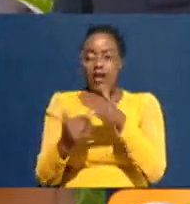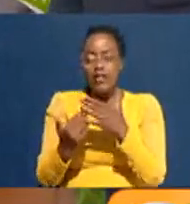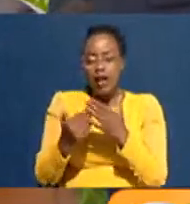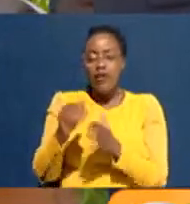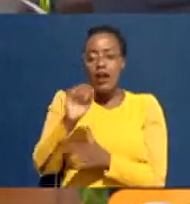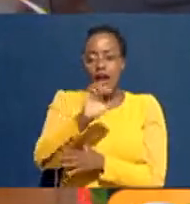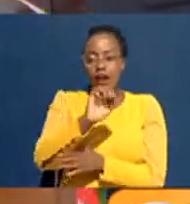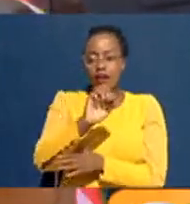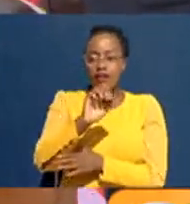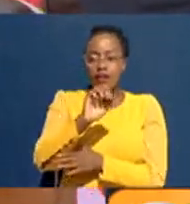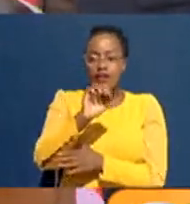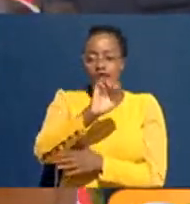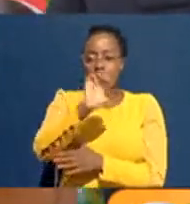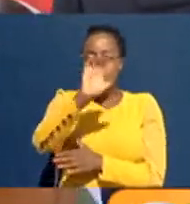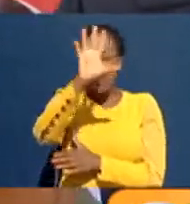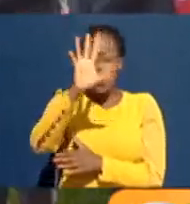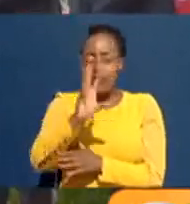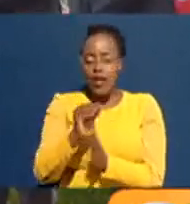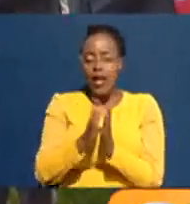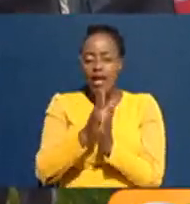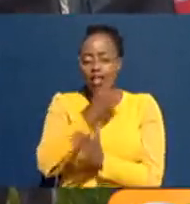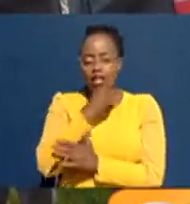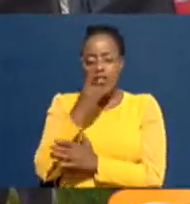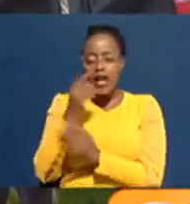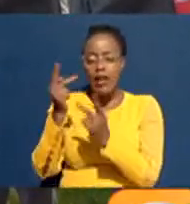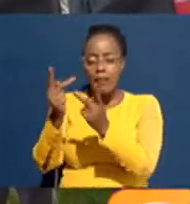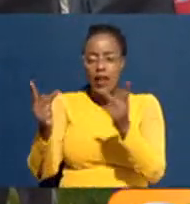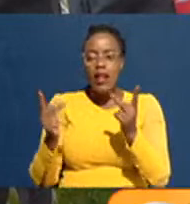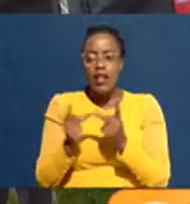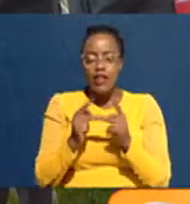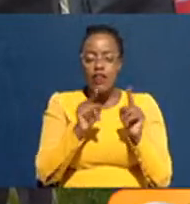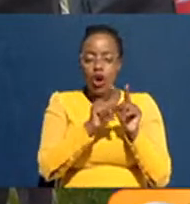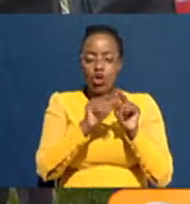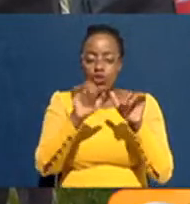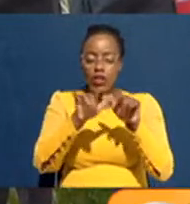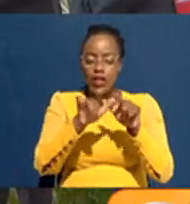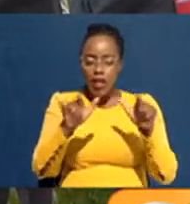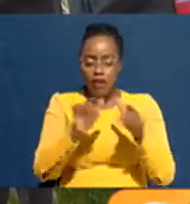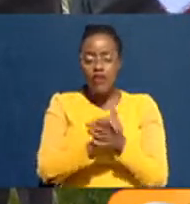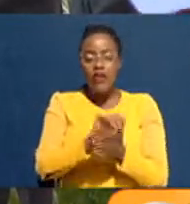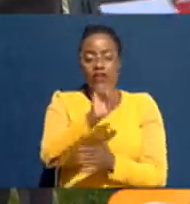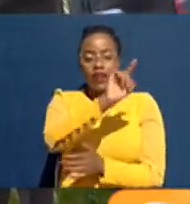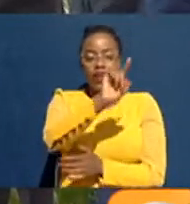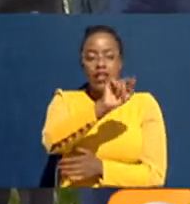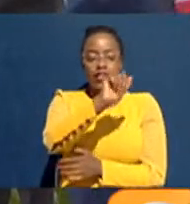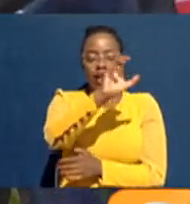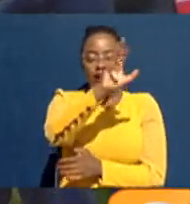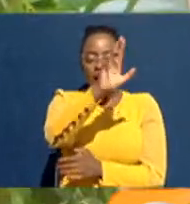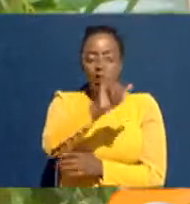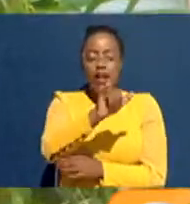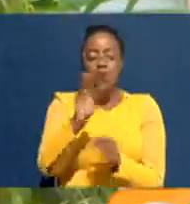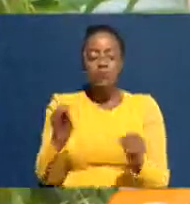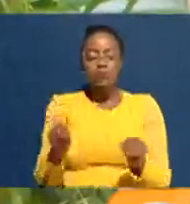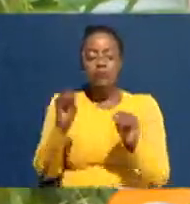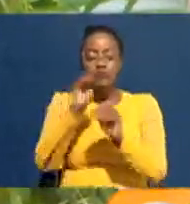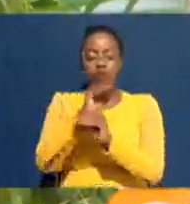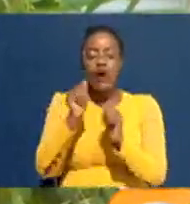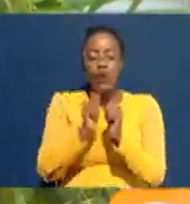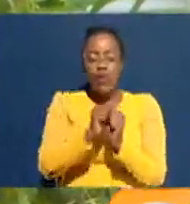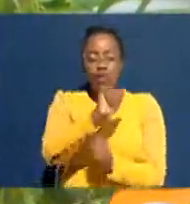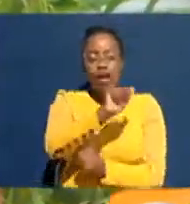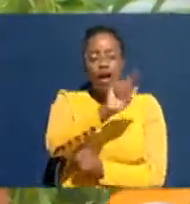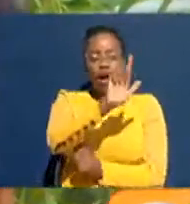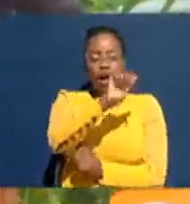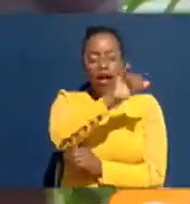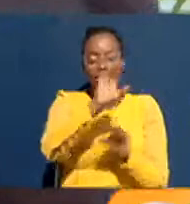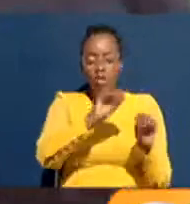ya maeneo kame na Afrika Mashariki. Na katika ile ya ardhi, waziri Zakari Njeru alibadilishana na Alice Wahome na